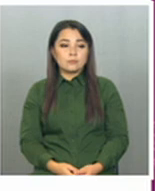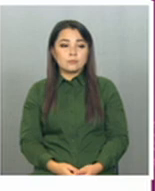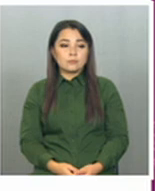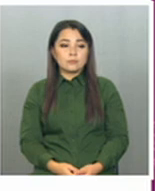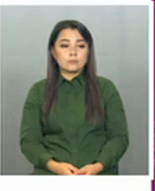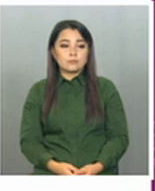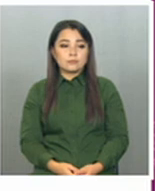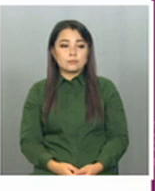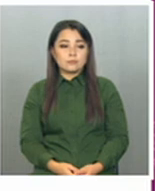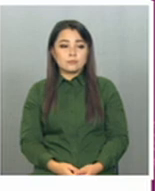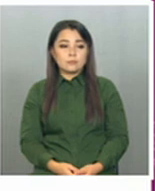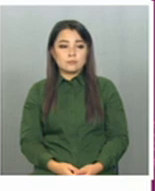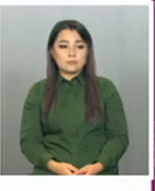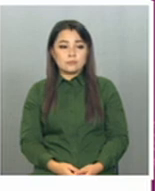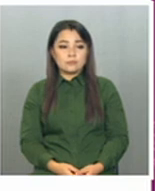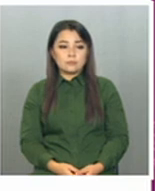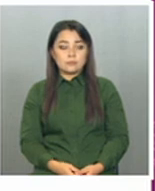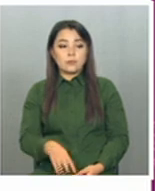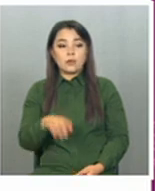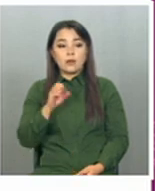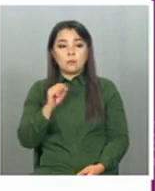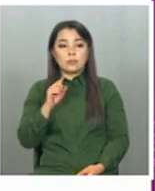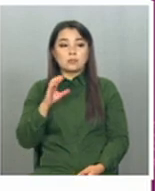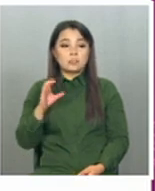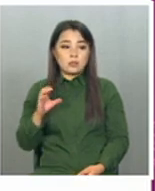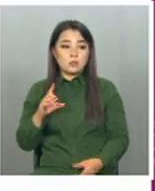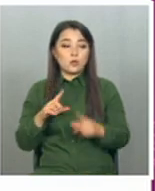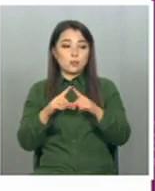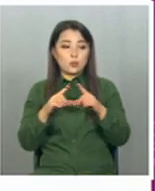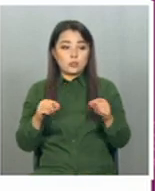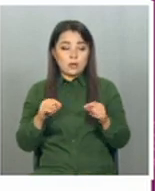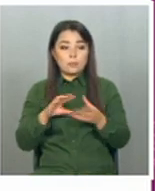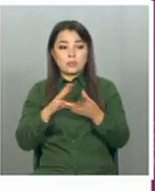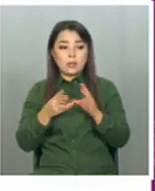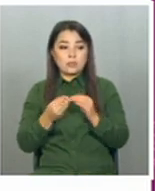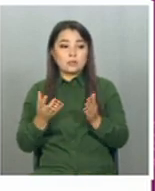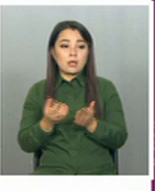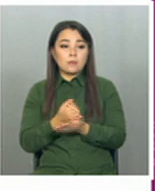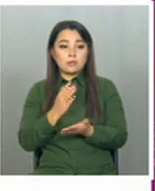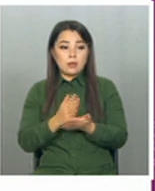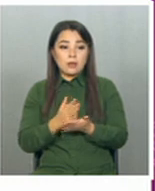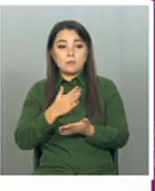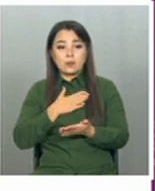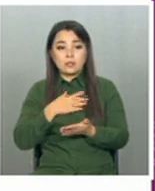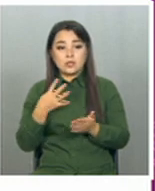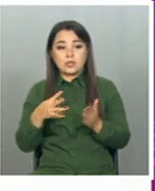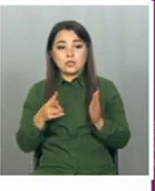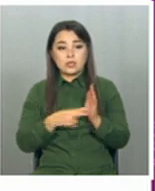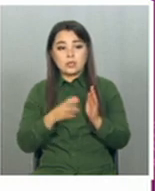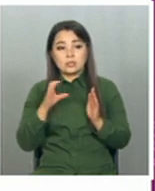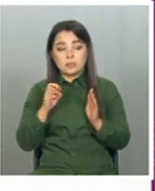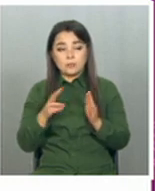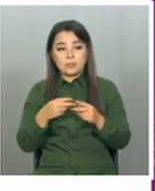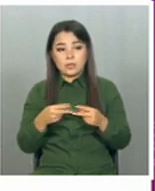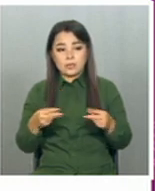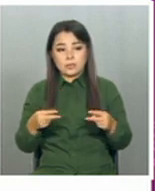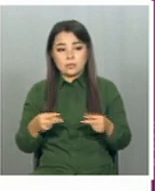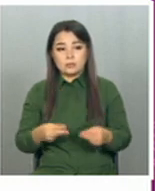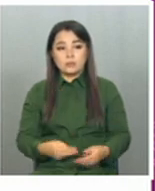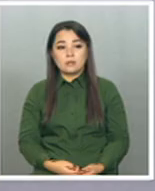Мінекей, сонымен біз мынау ABC үшбұрышының периметрін таптық, ол бізде 47 сантиметрге